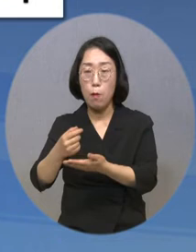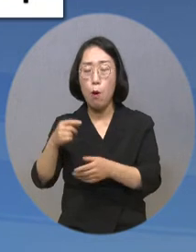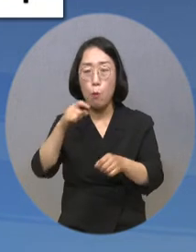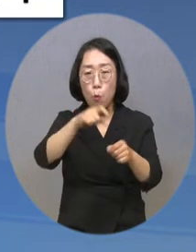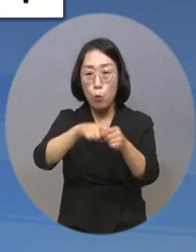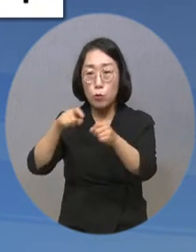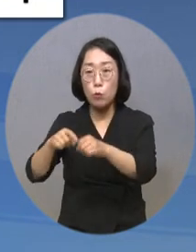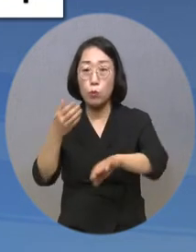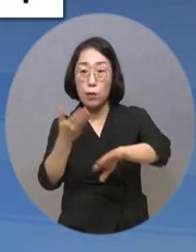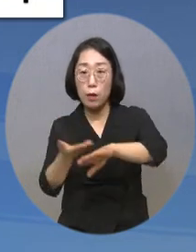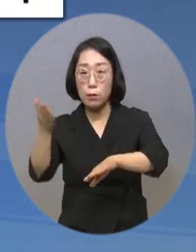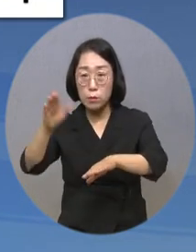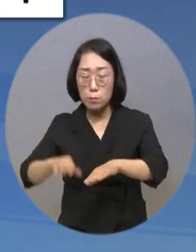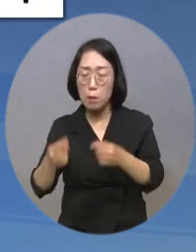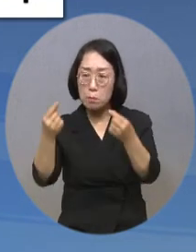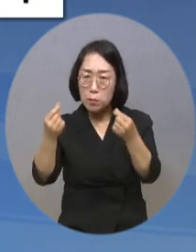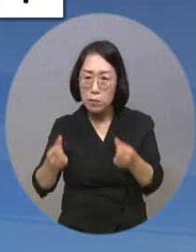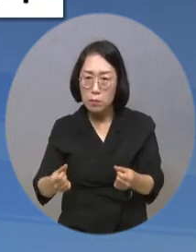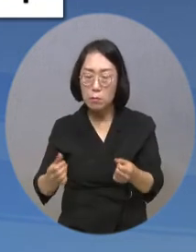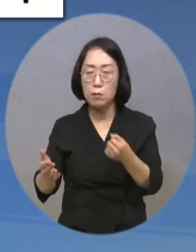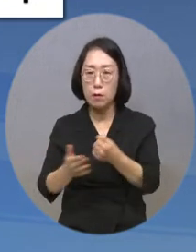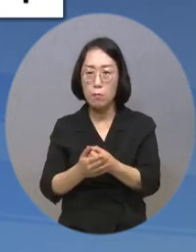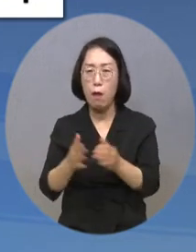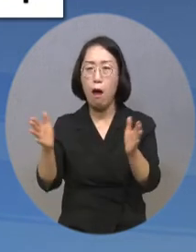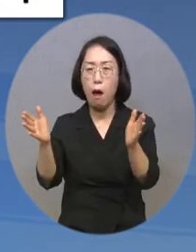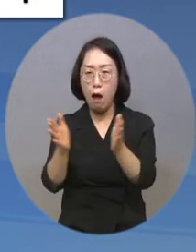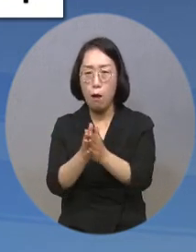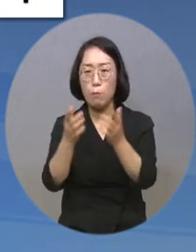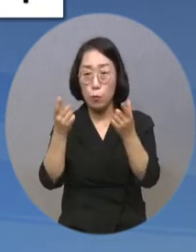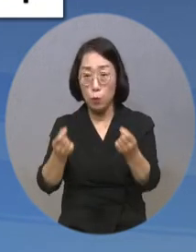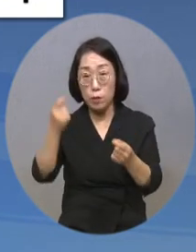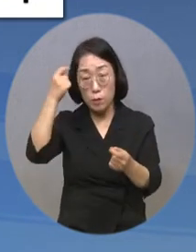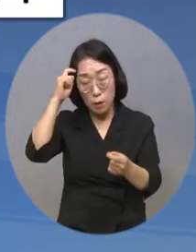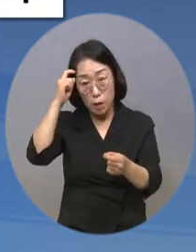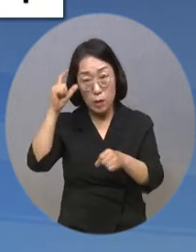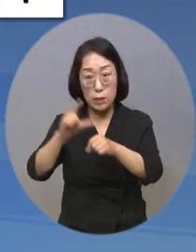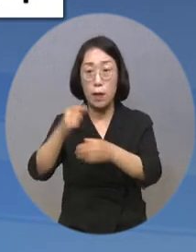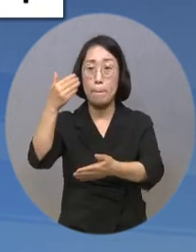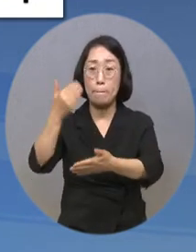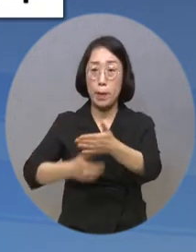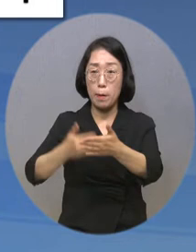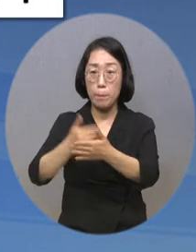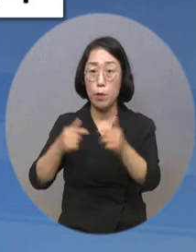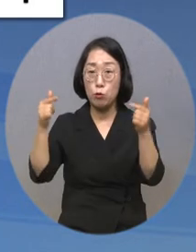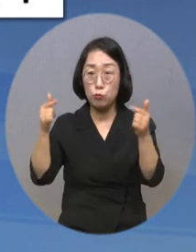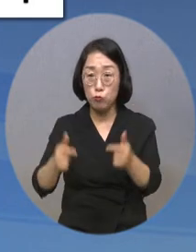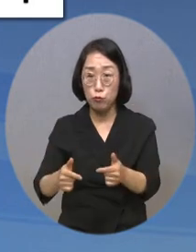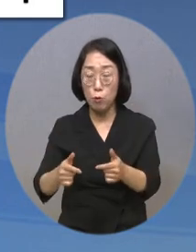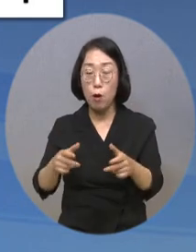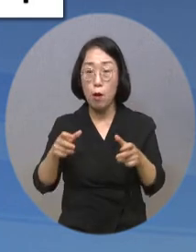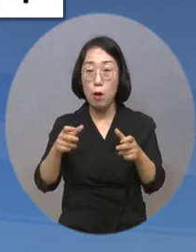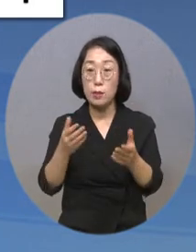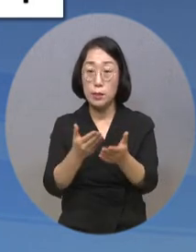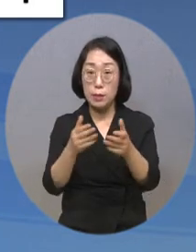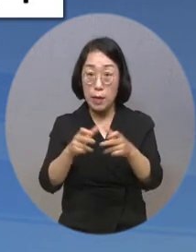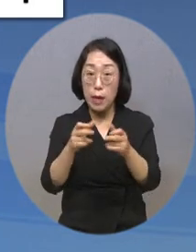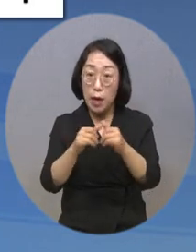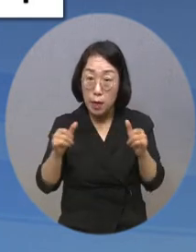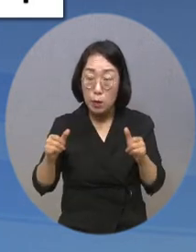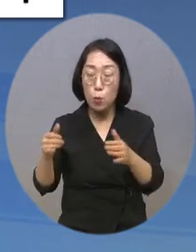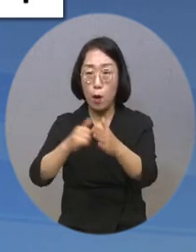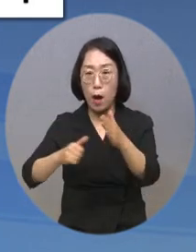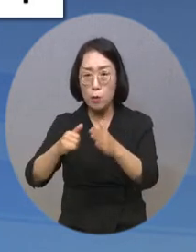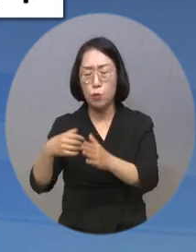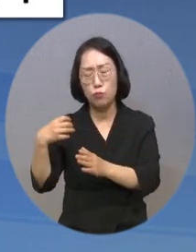단지 유사한 대인 서비스라는 이유로 활동 지원 서비스 시간을 차감해 발달 장애인과 가족에게 돌봄